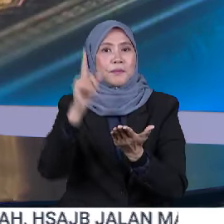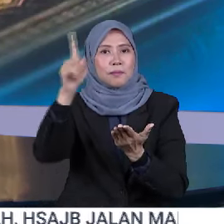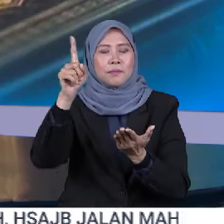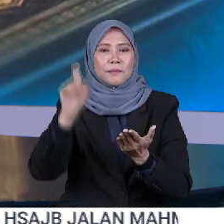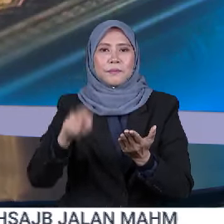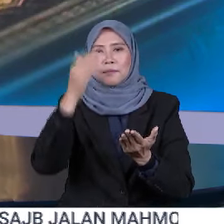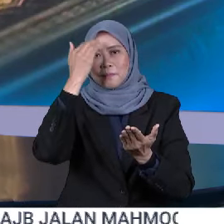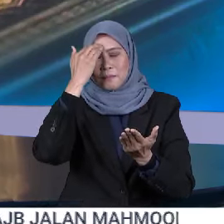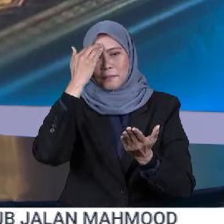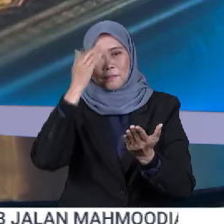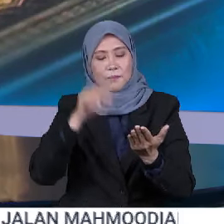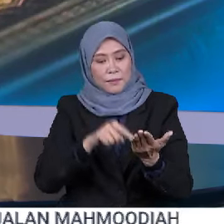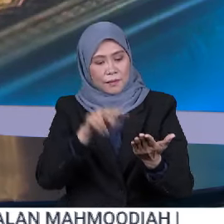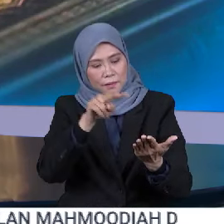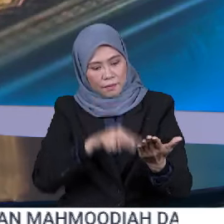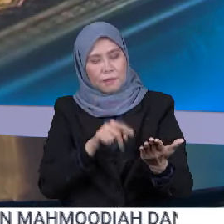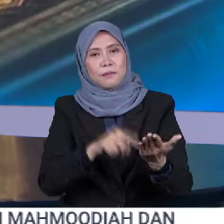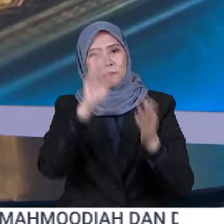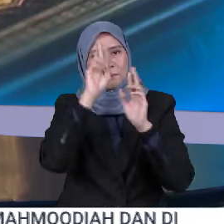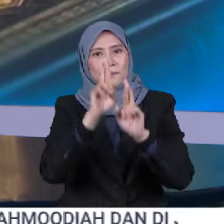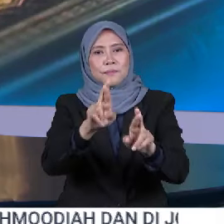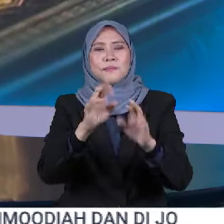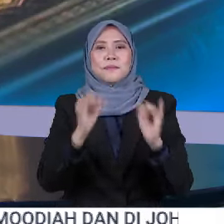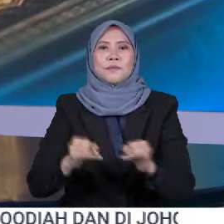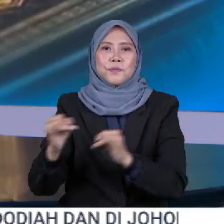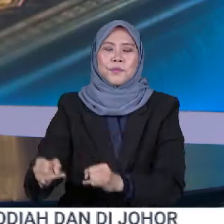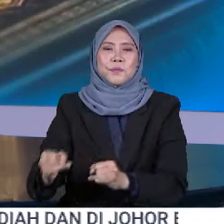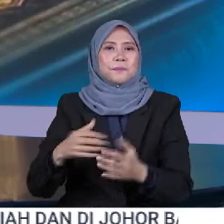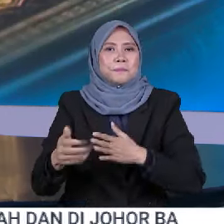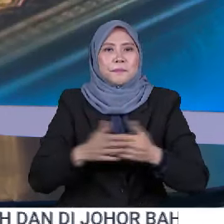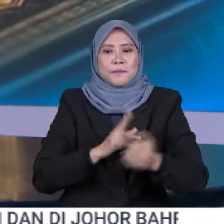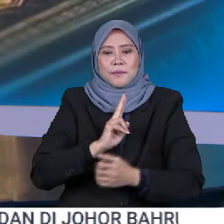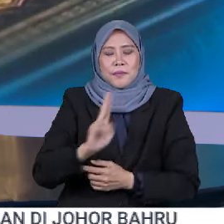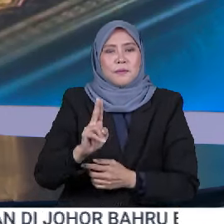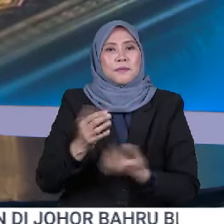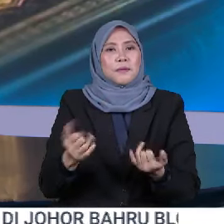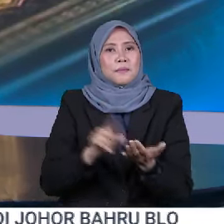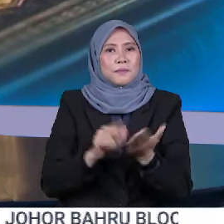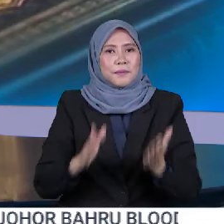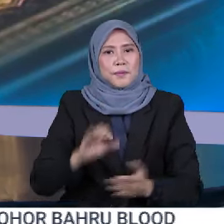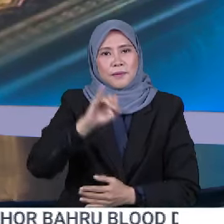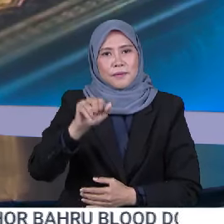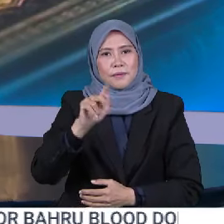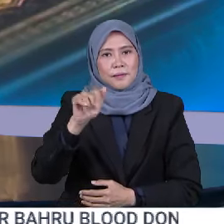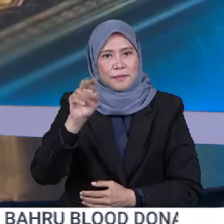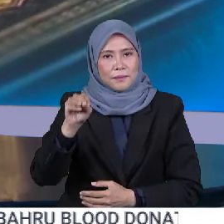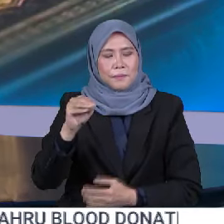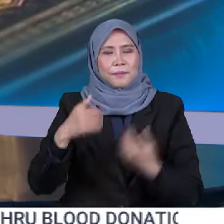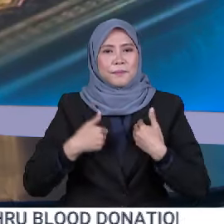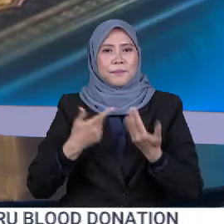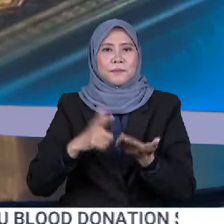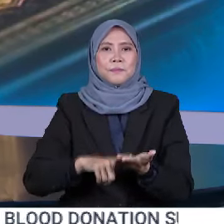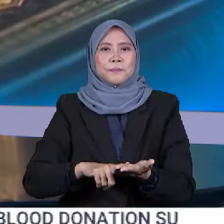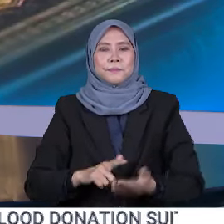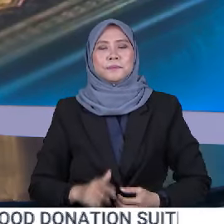diperluas agar kalam Allah itu dihormati setiap individu tidak mengira agama. Wartawan JAKIM Fadlina Izhar ada